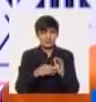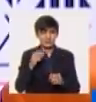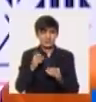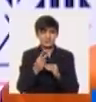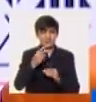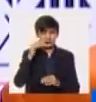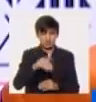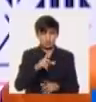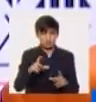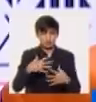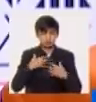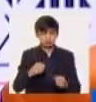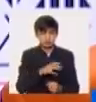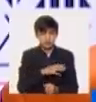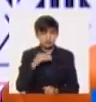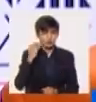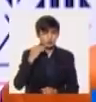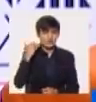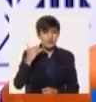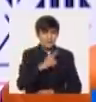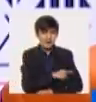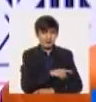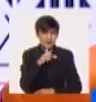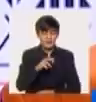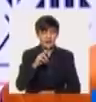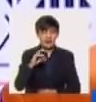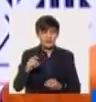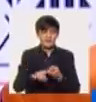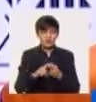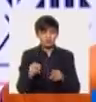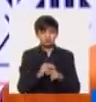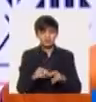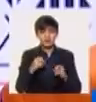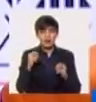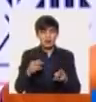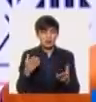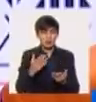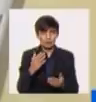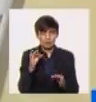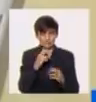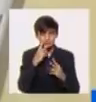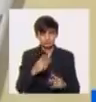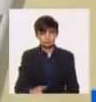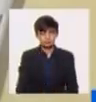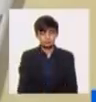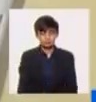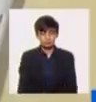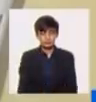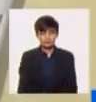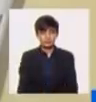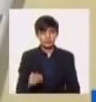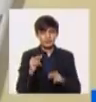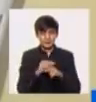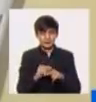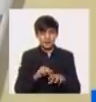мыңға жуық адамы жазылып шыққан түрік дәрігерлерінің коронавирусты емдеу тәсілі қандай? Экранға назар салсақ. Лечение